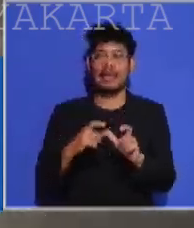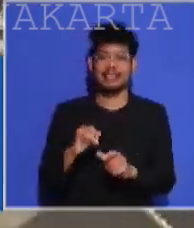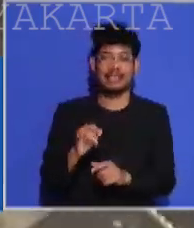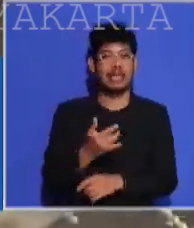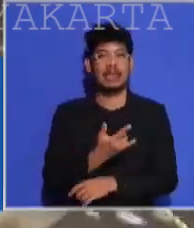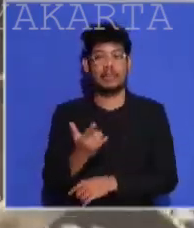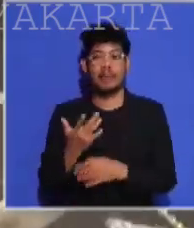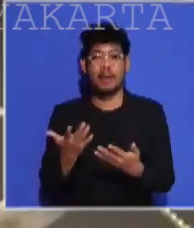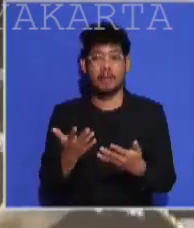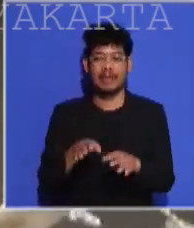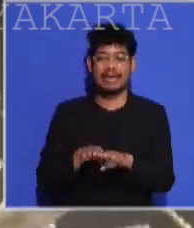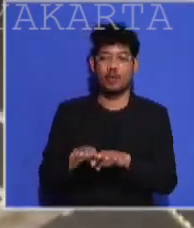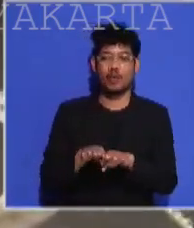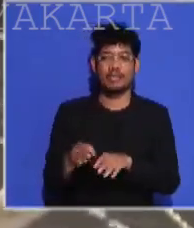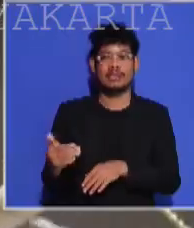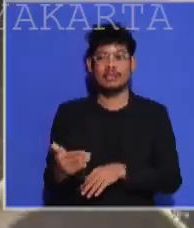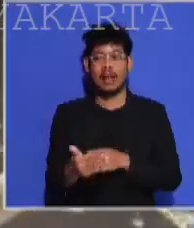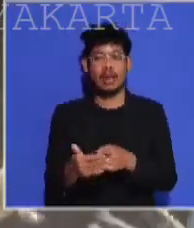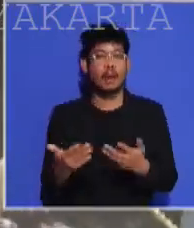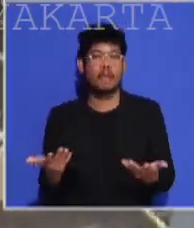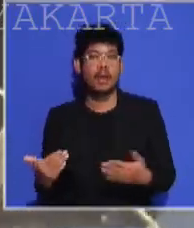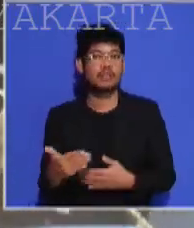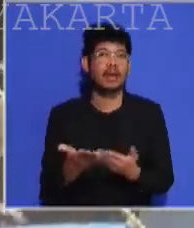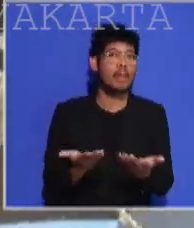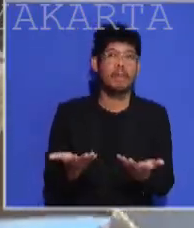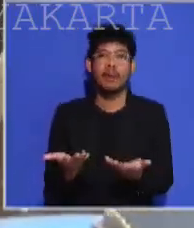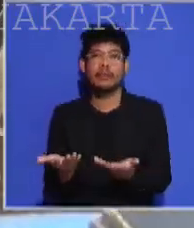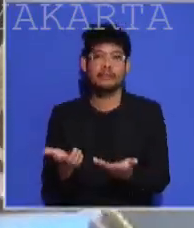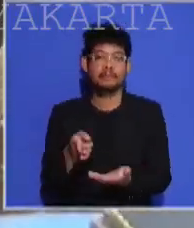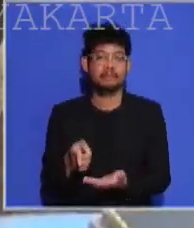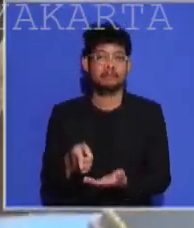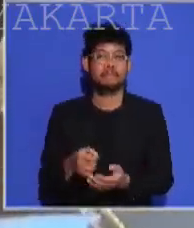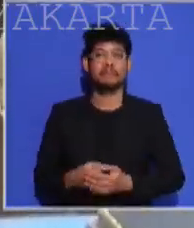kalian ulam ingkang dipun ingat. Widianto menurut Yuda Asung Palapuran.